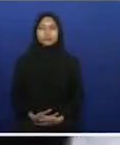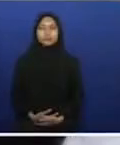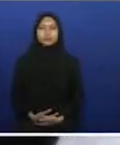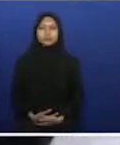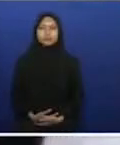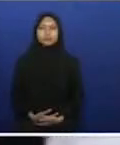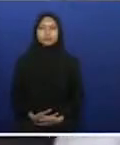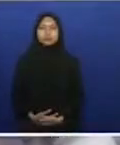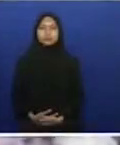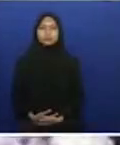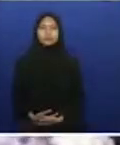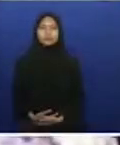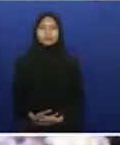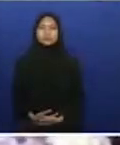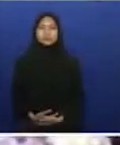cintai. Teman-teman,